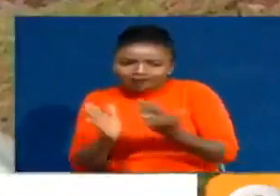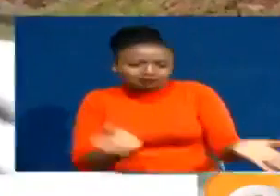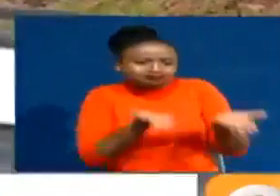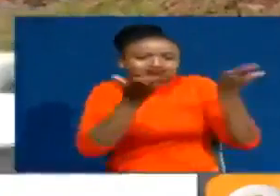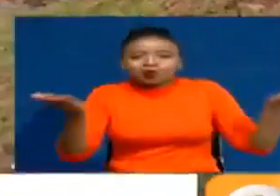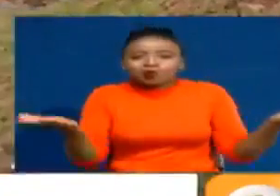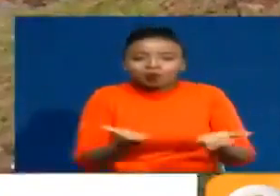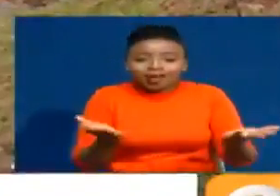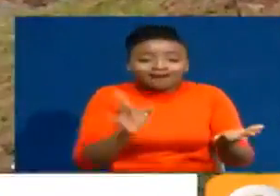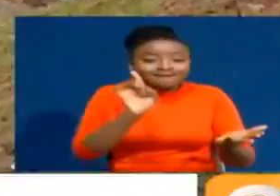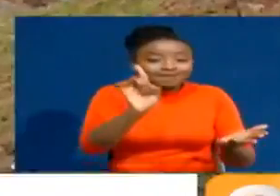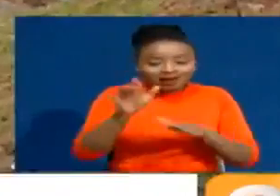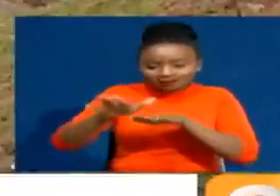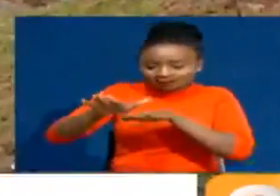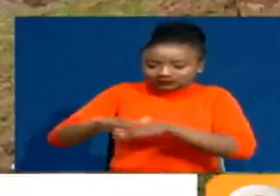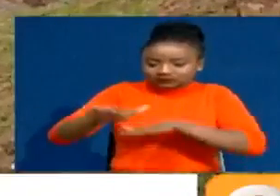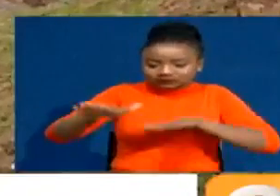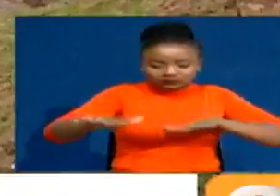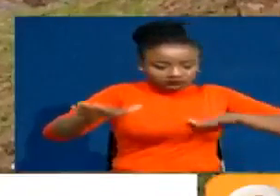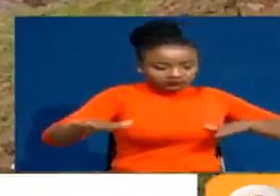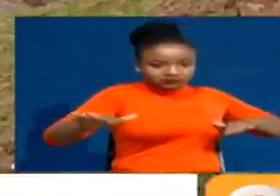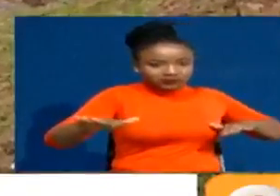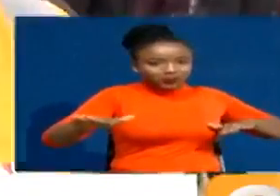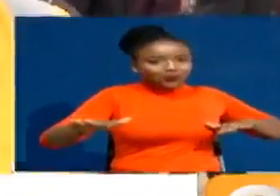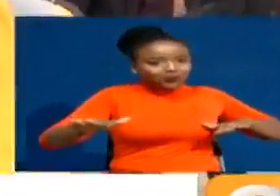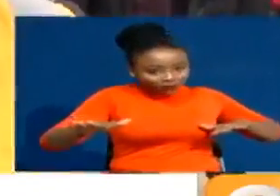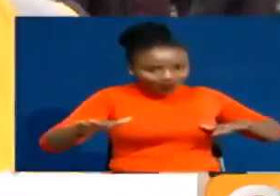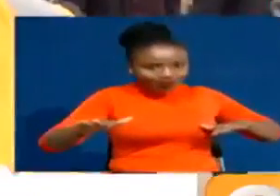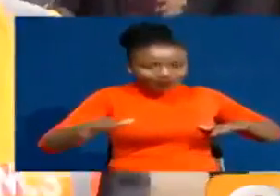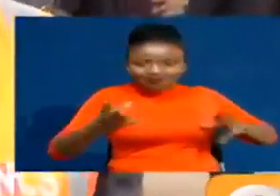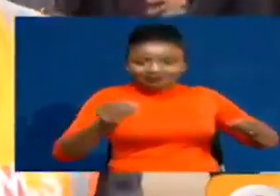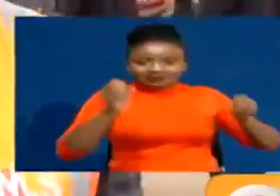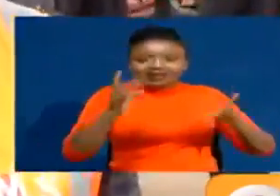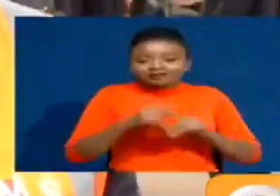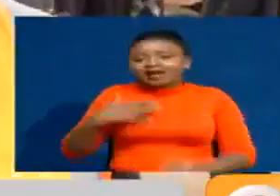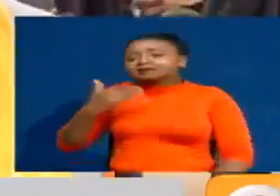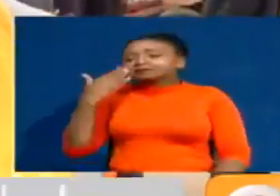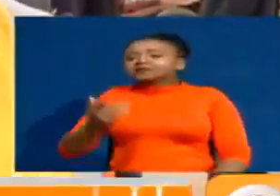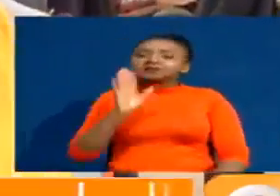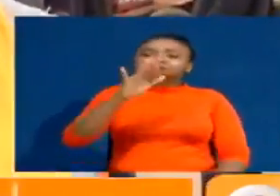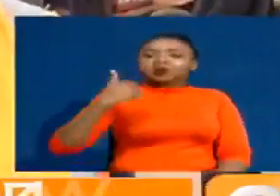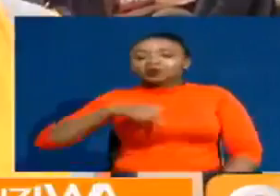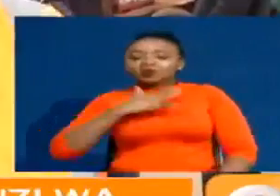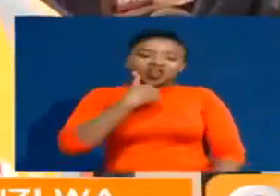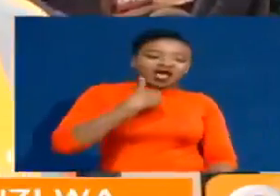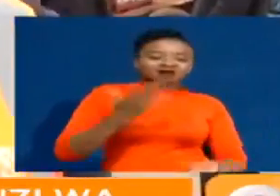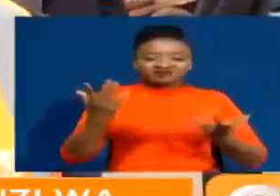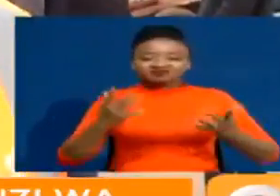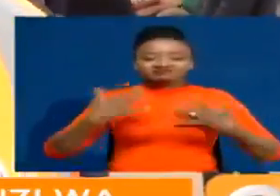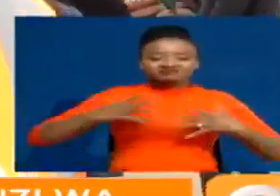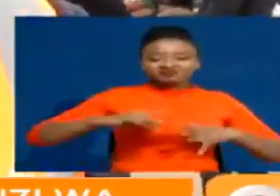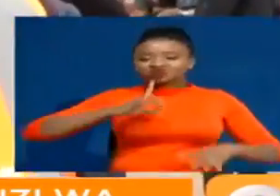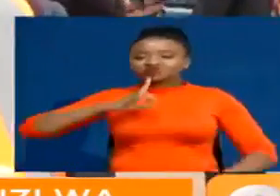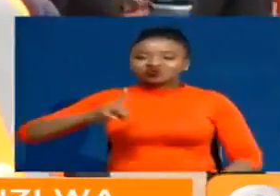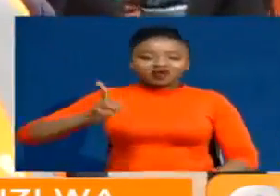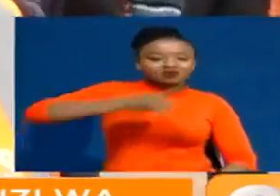hivyo, msongamano wa magari ulikwamisha shughuli jijini. Tutaweka marshals wale watakuwa wanapeleka watu na kwa guide quickly